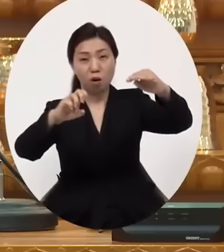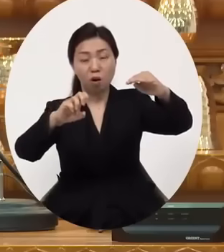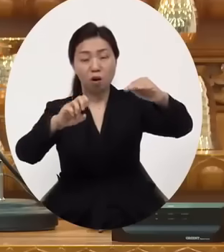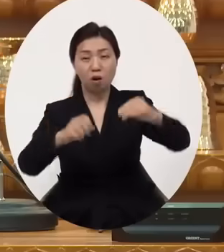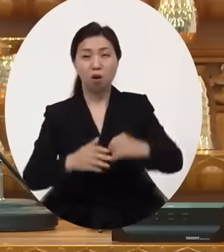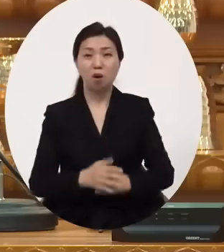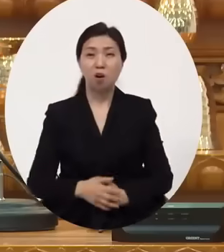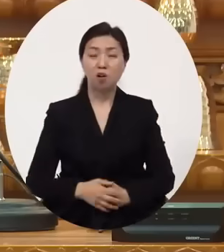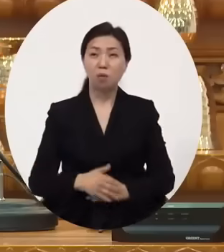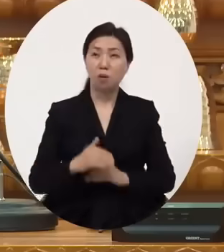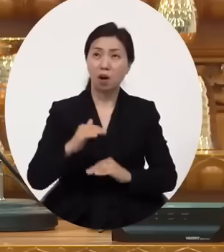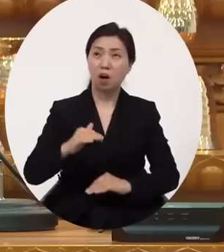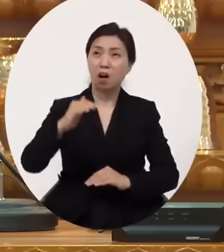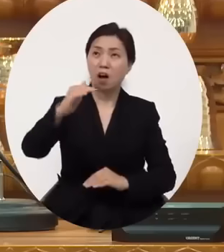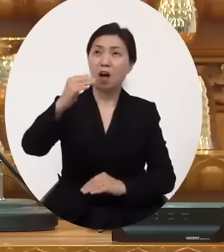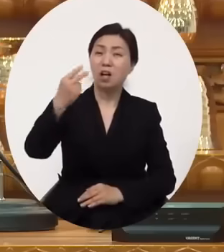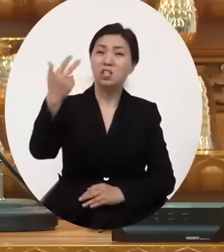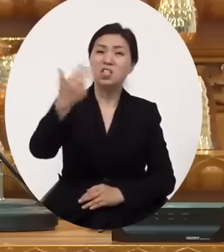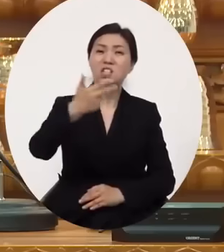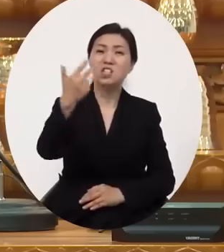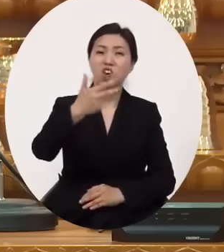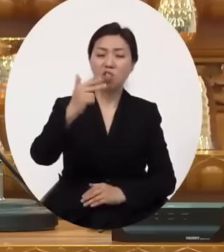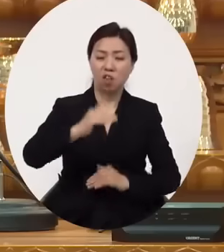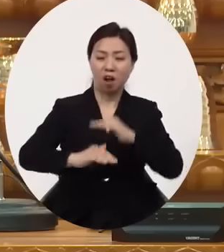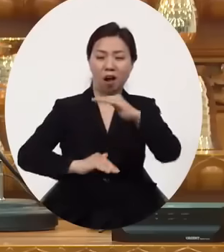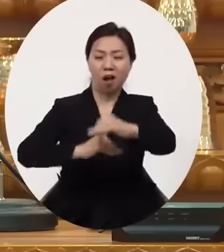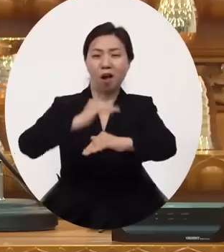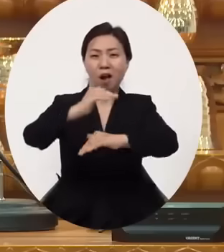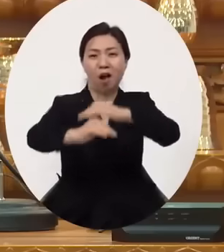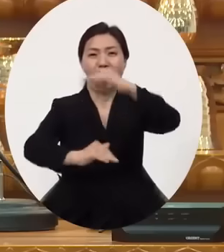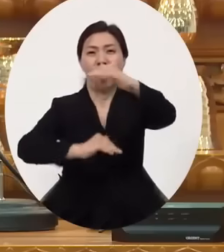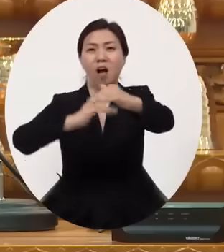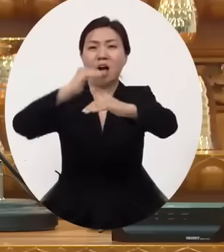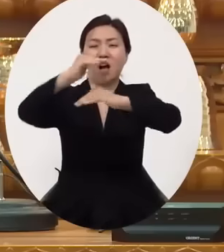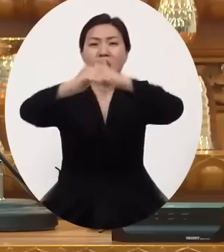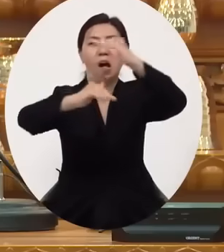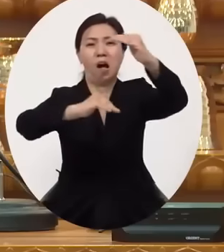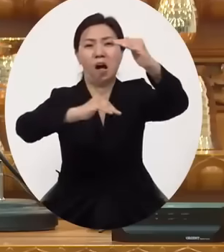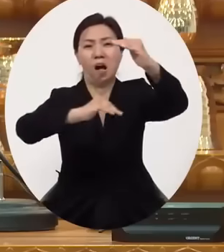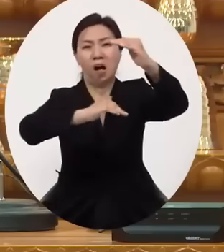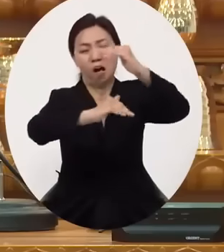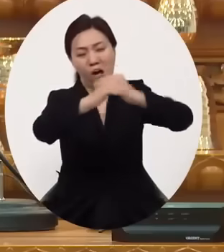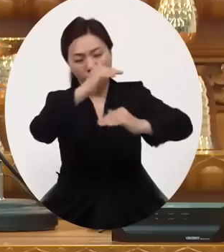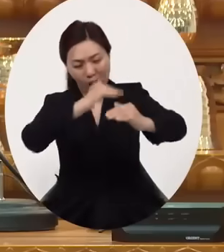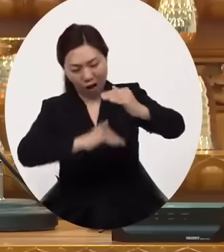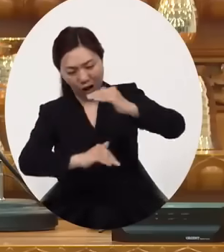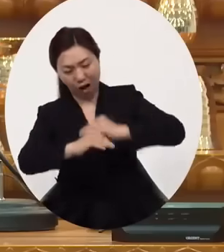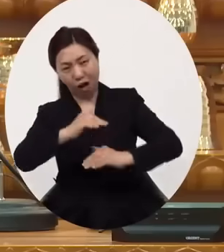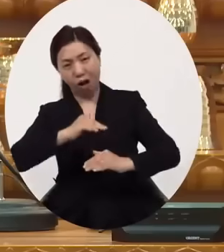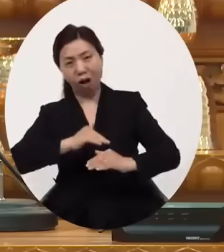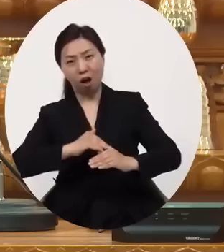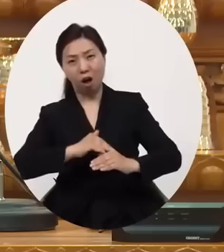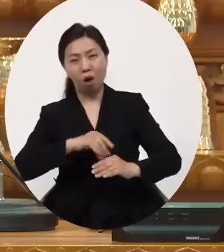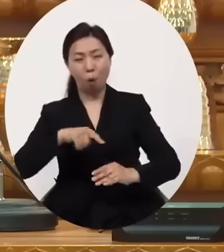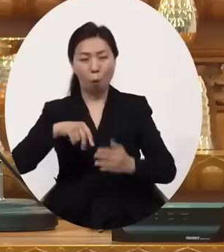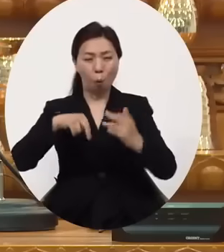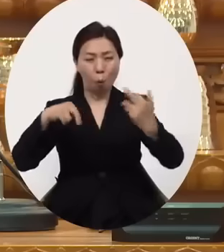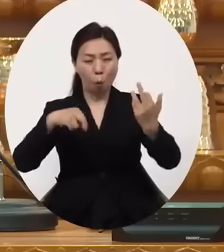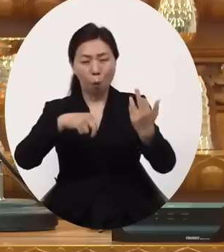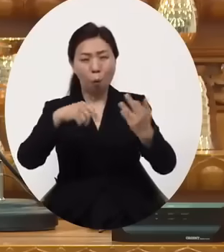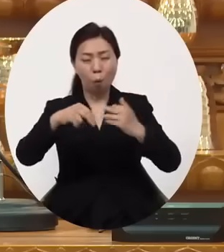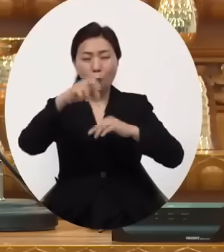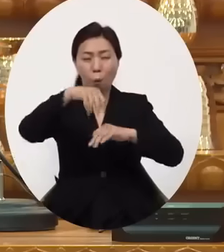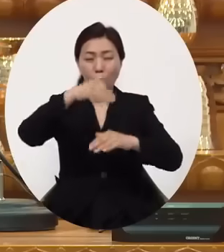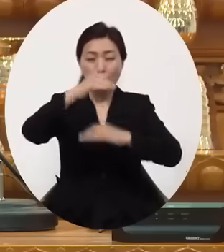치면 1000m면 어때요? 7000계단을 올라가야 되잖아요. 그러니까 그게 막 내려오면 무릎이 아프고